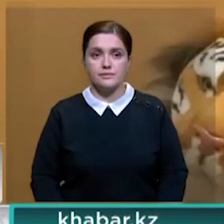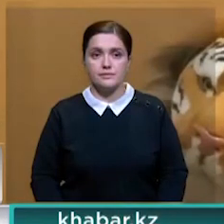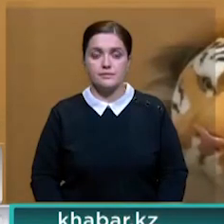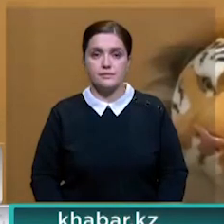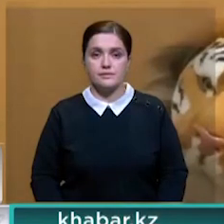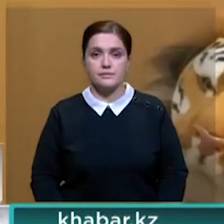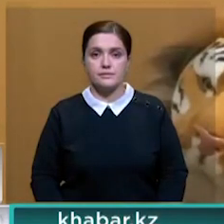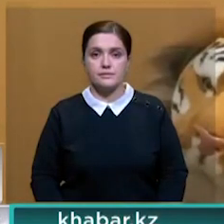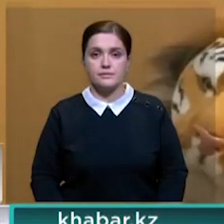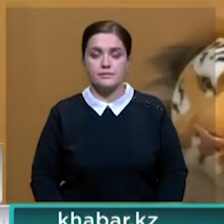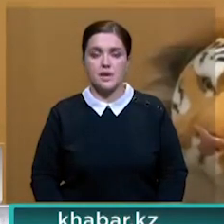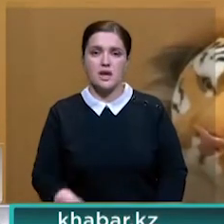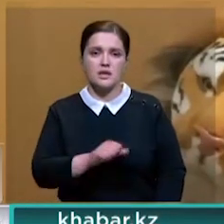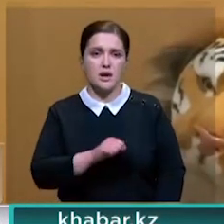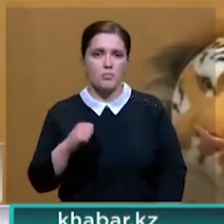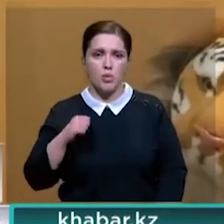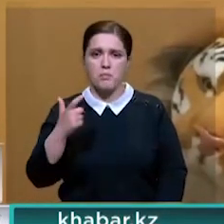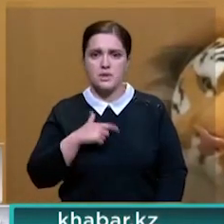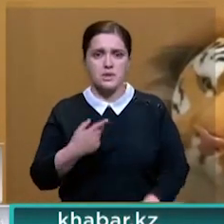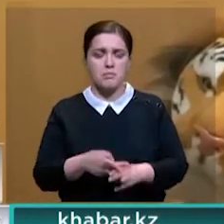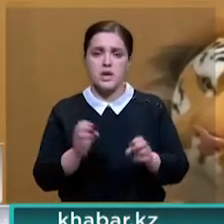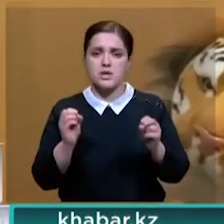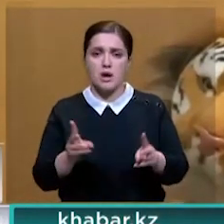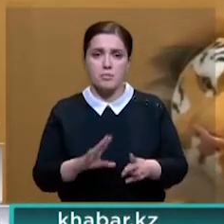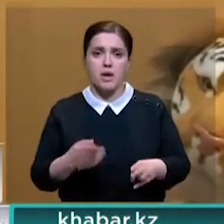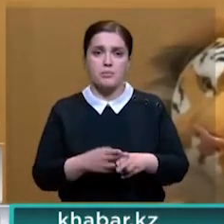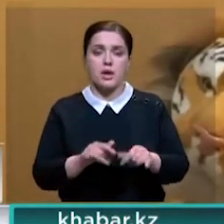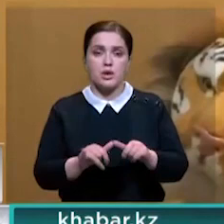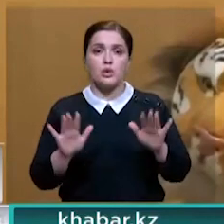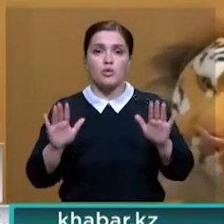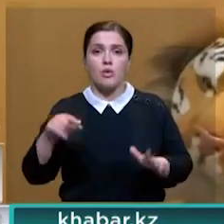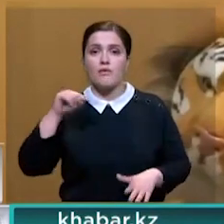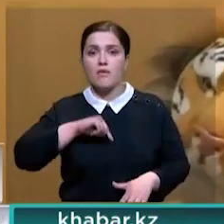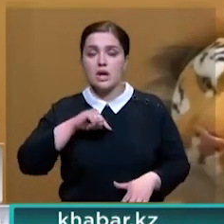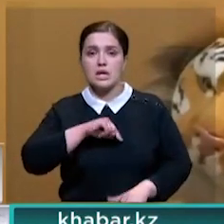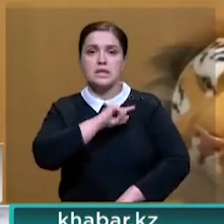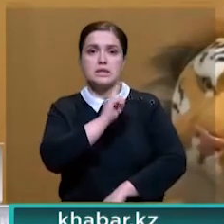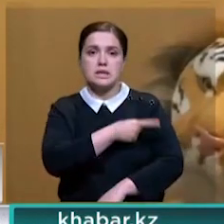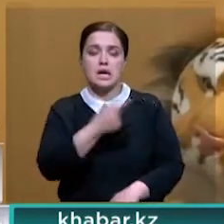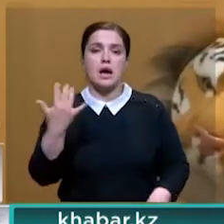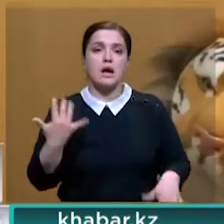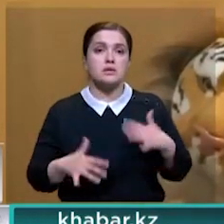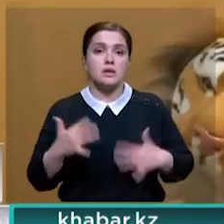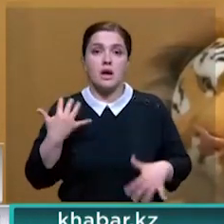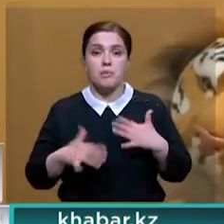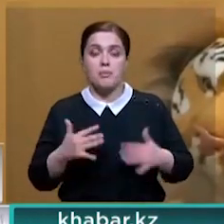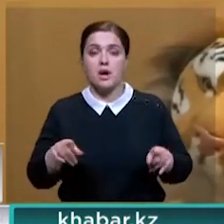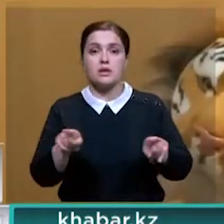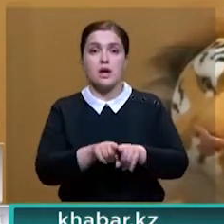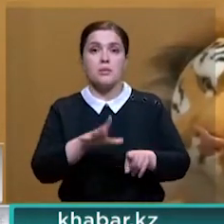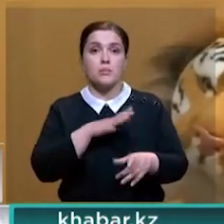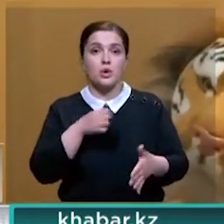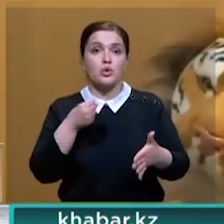пилипенко само по себе это заболевание не опасно так как развивается только в организме сильно ослабленным иммунитетом так было до